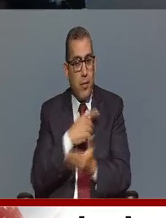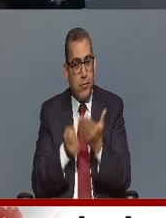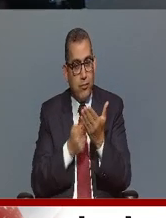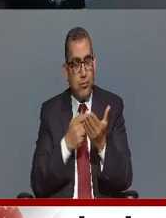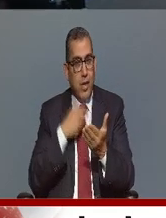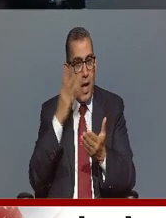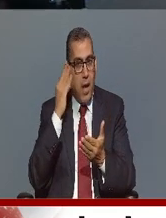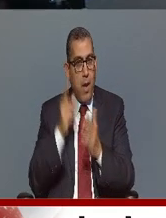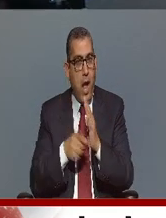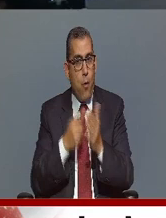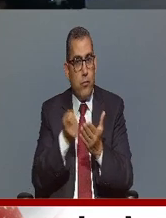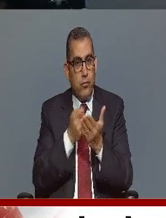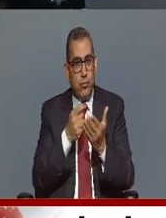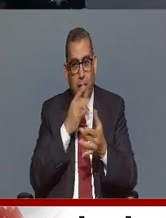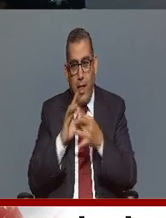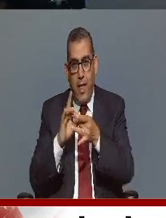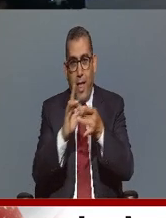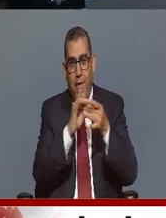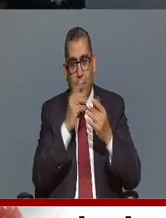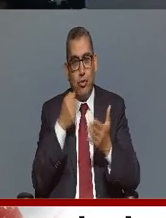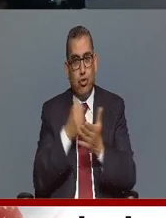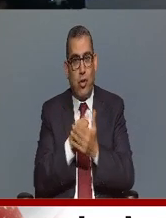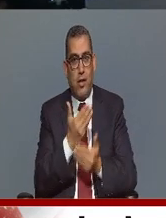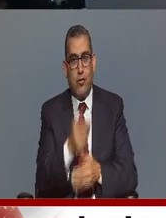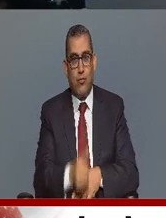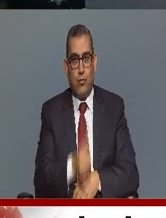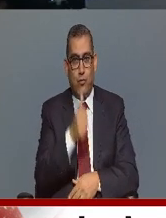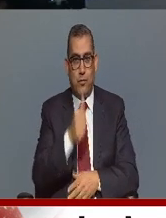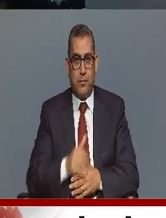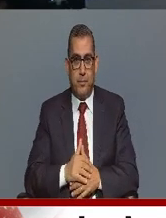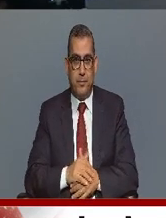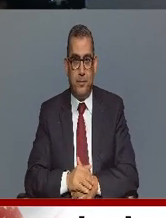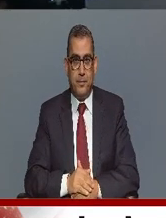الكتابة الأول مرة والفوز بالجائزة.